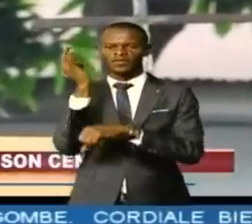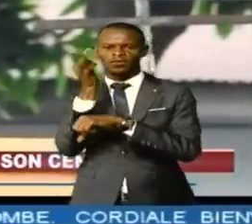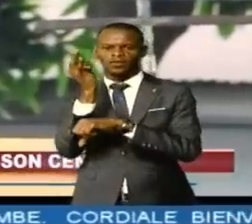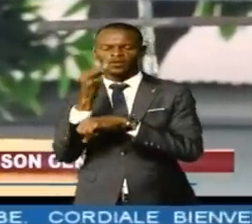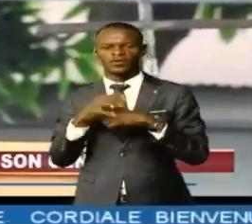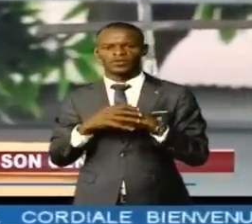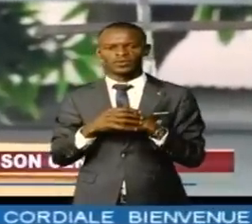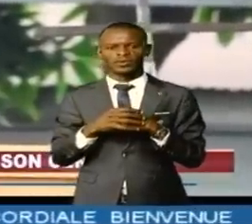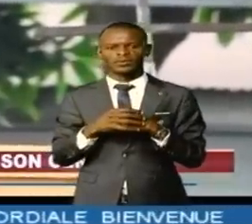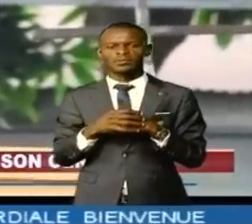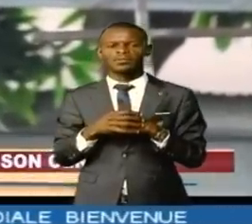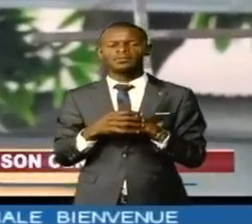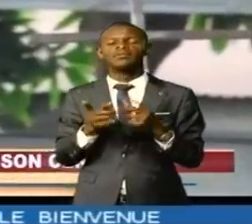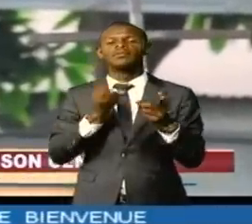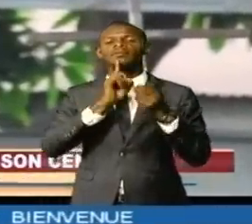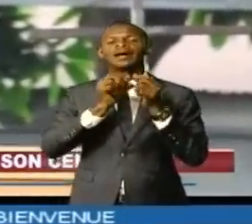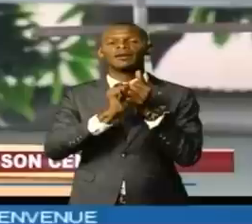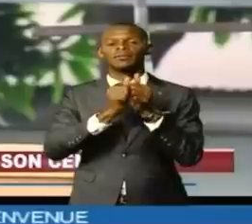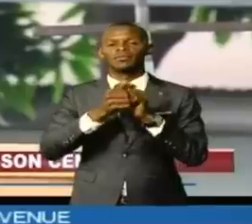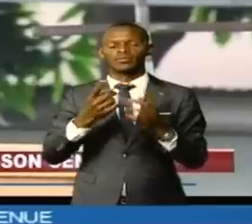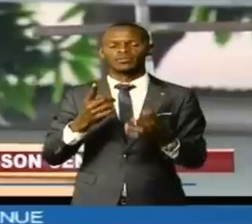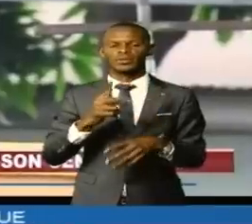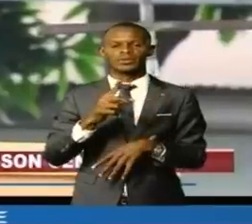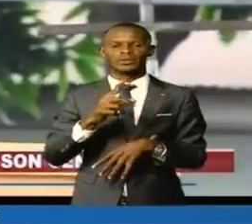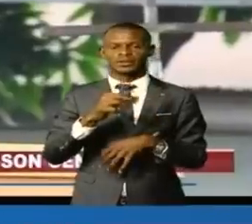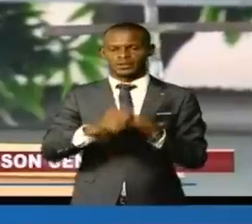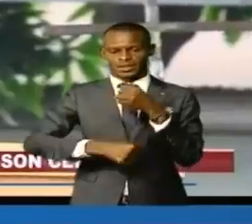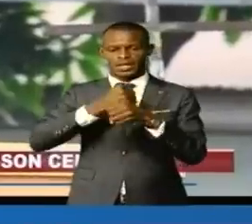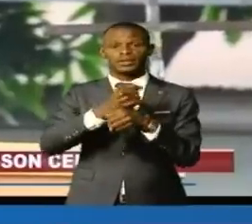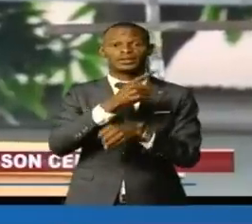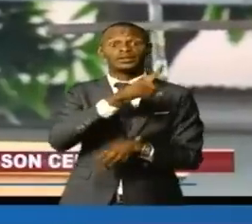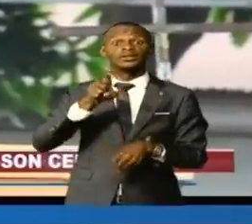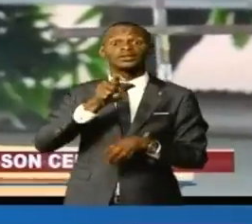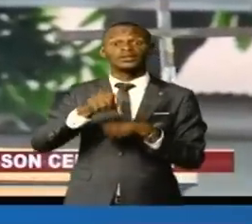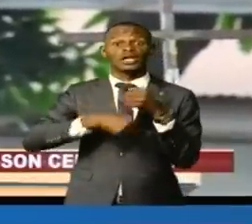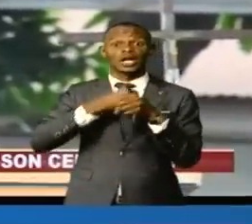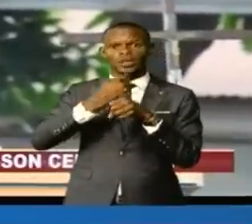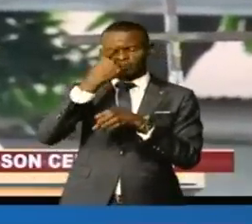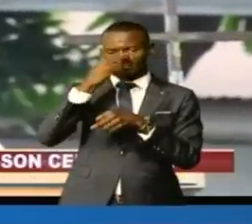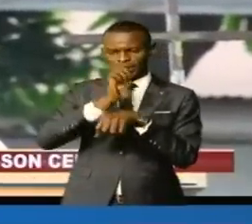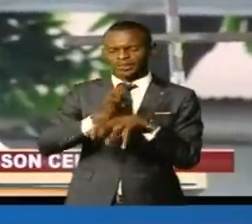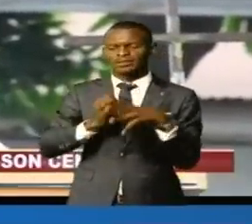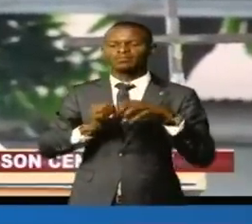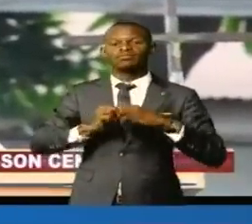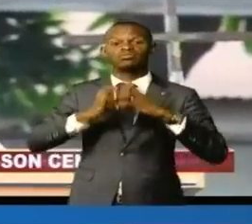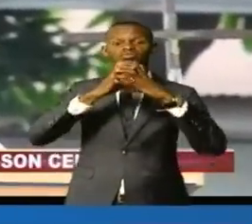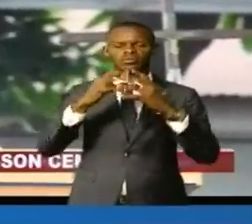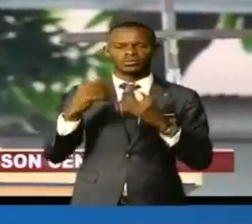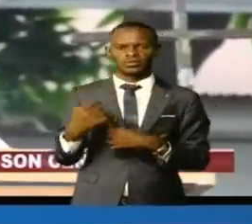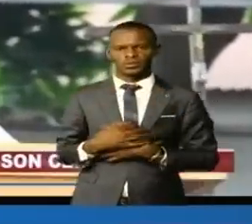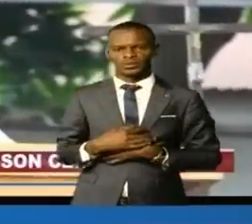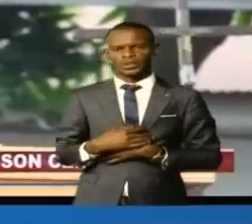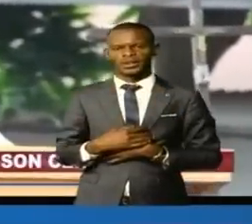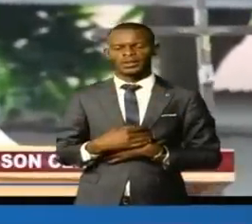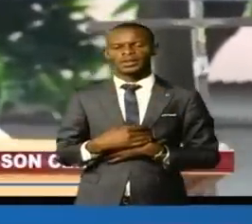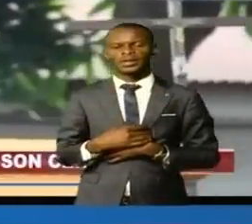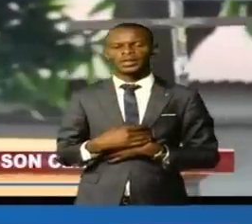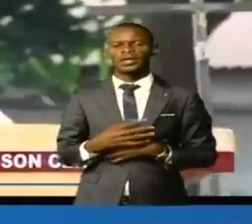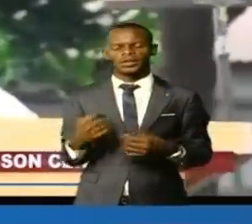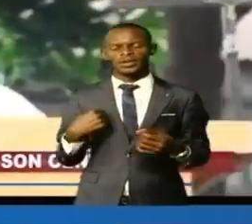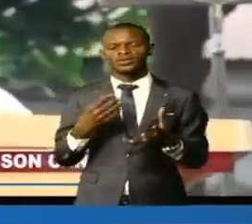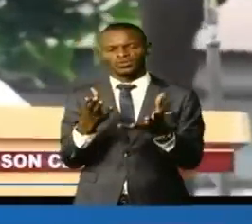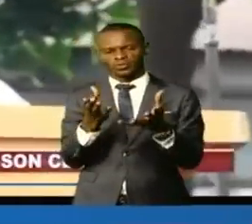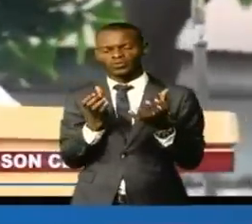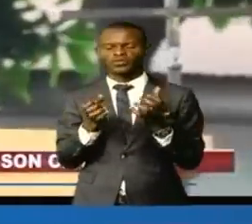a diocèse na beto, malongi na molo ya bubu, ke bakazina yayi, dibundu